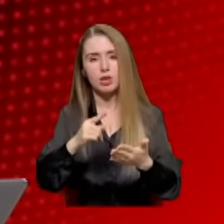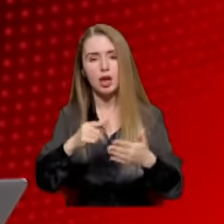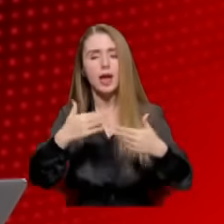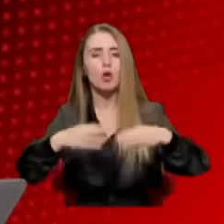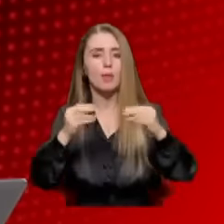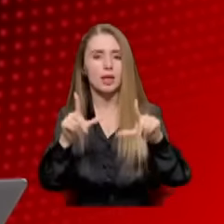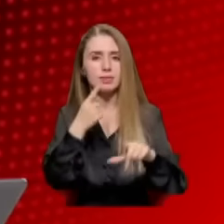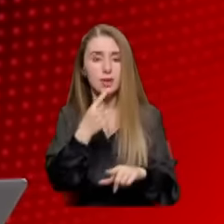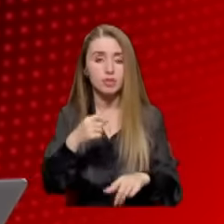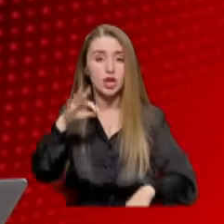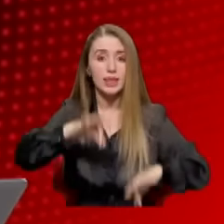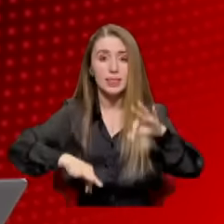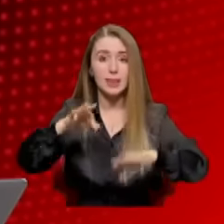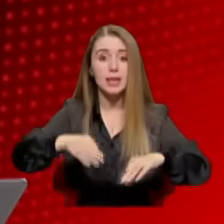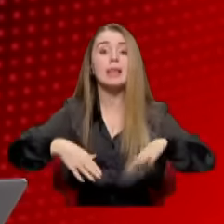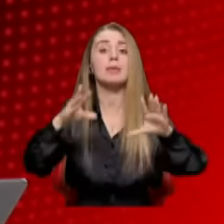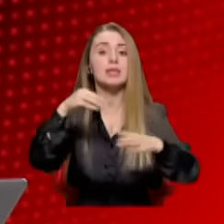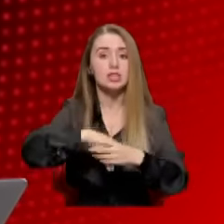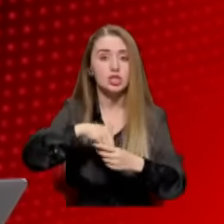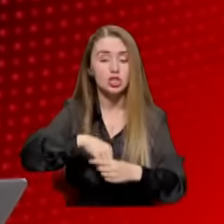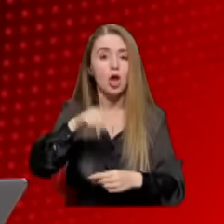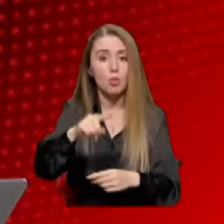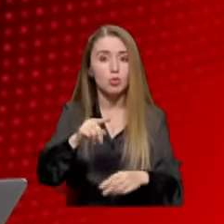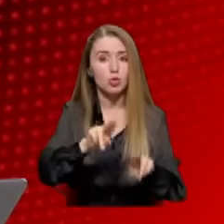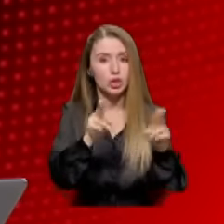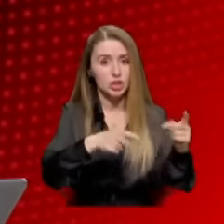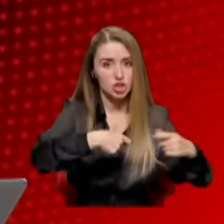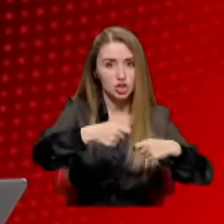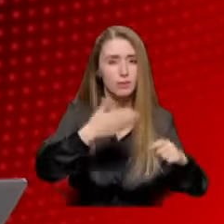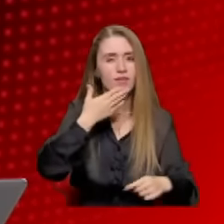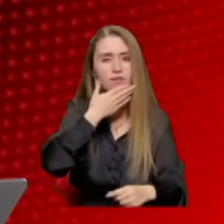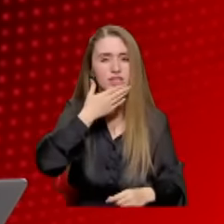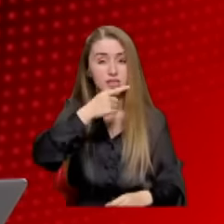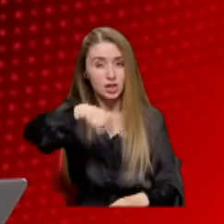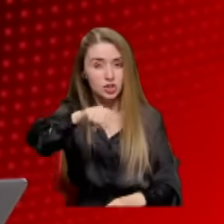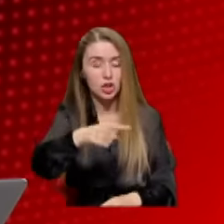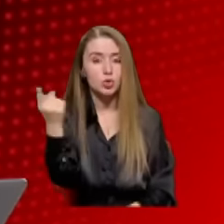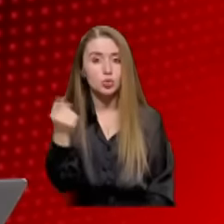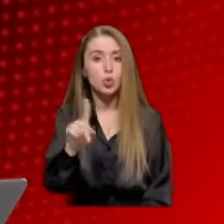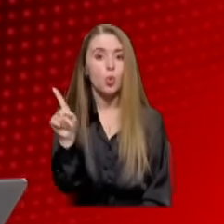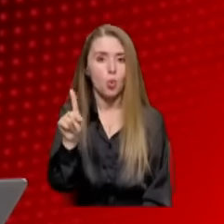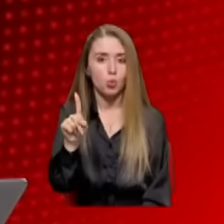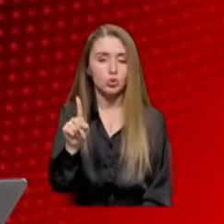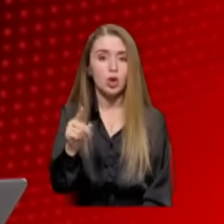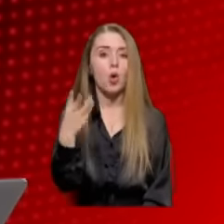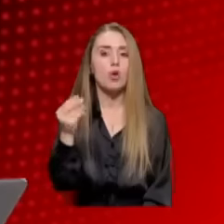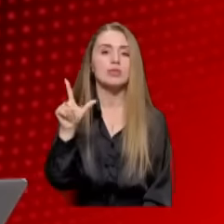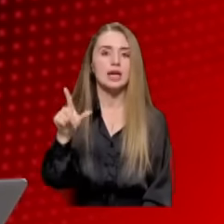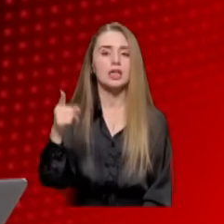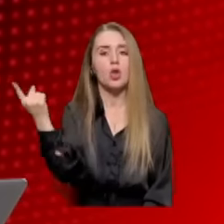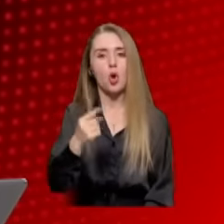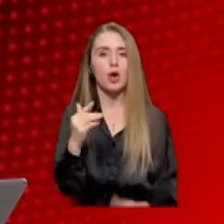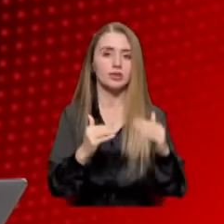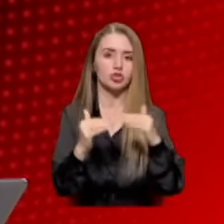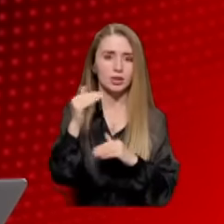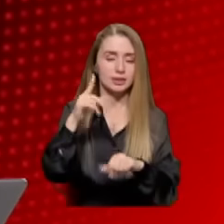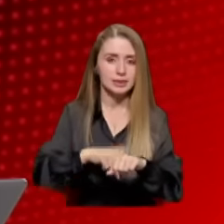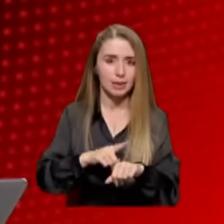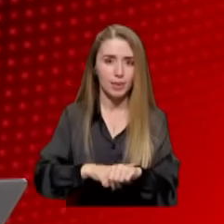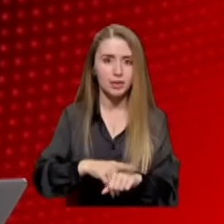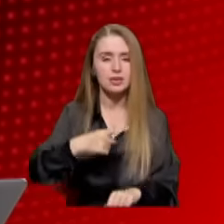Ama denetleyemediğiniz için bu tarz işletmeciler, yani fırsatçılar %10, yani olması gereken orana çıkardıkları